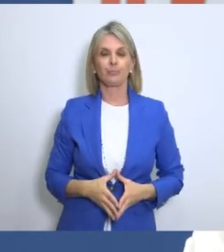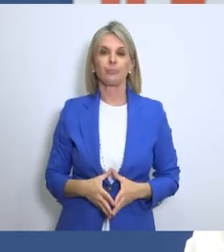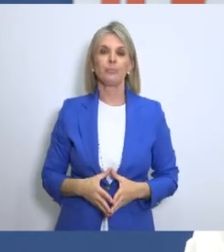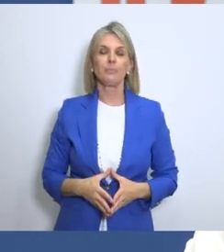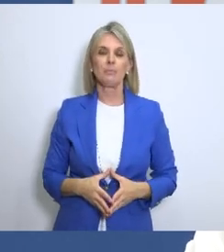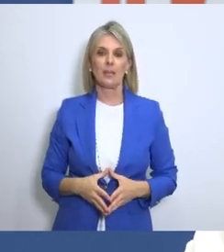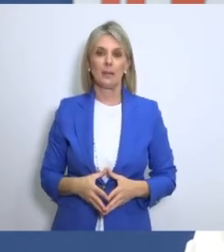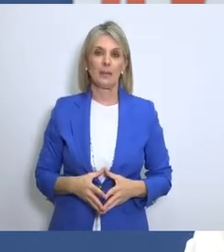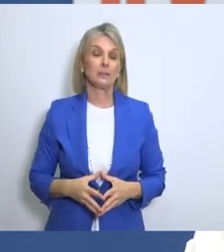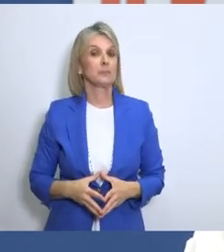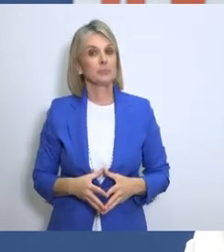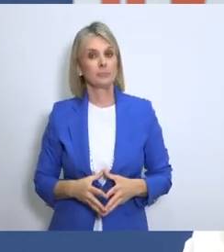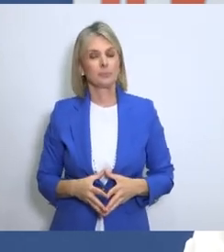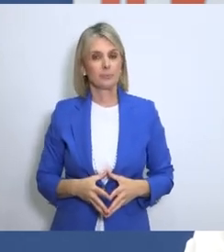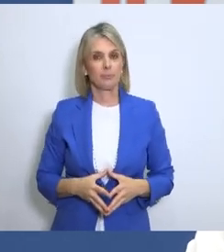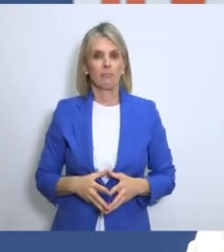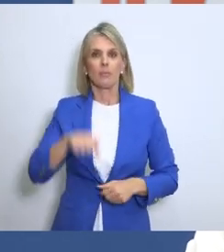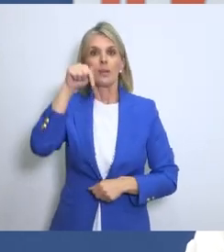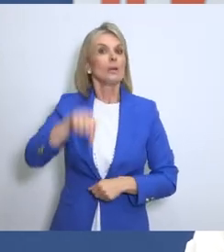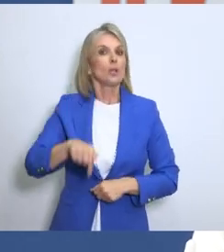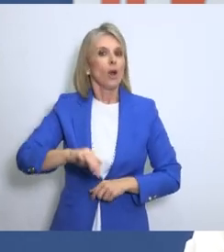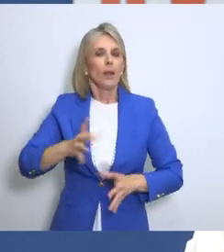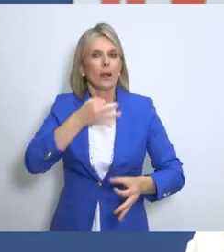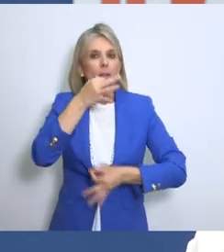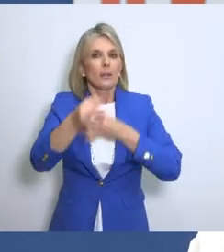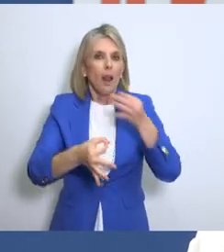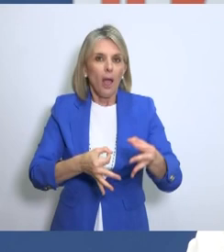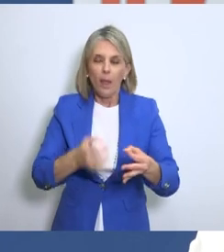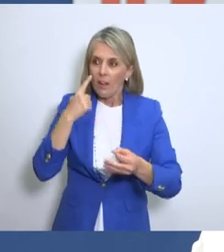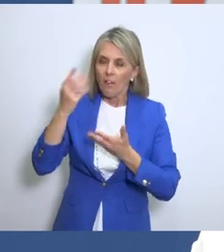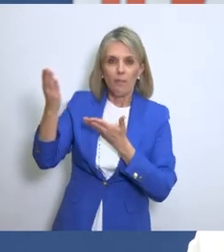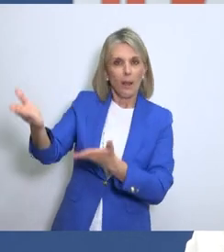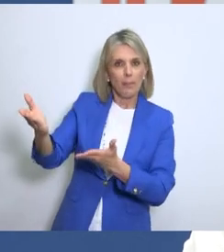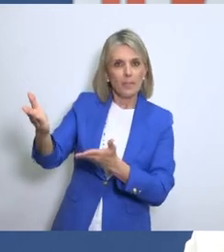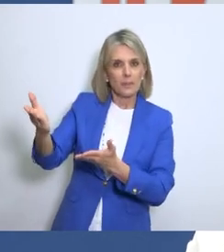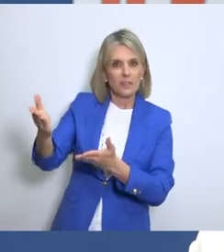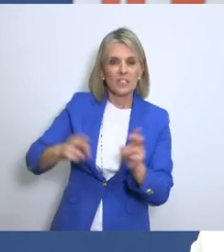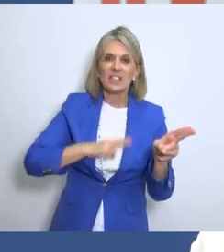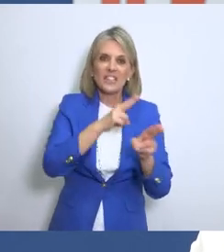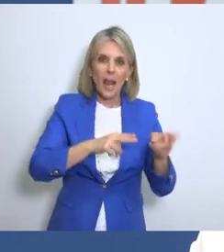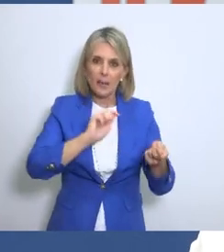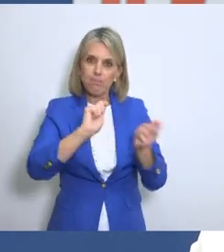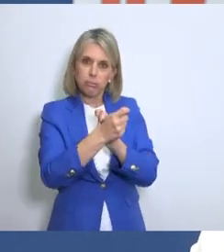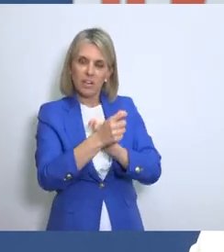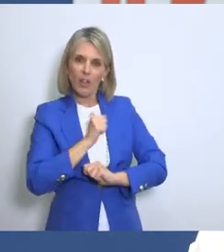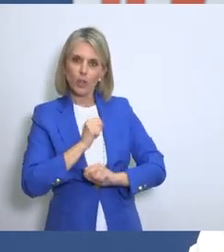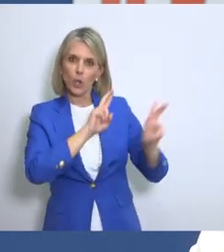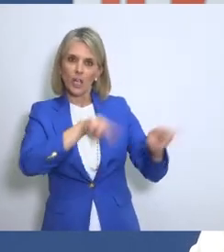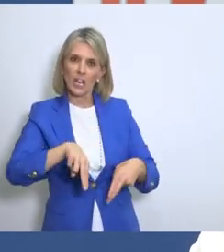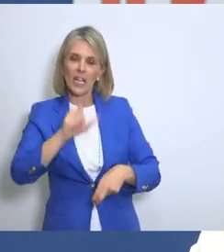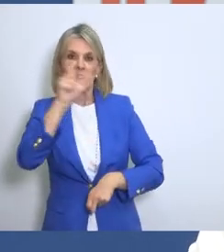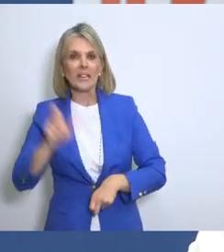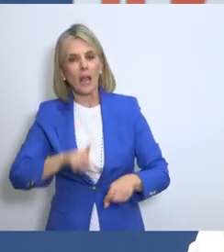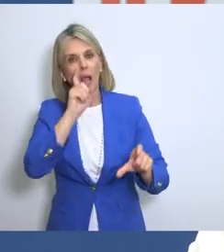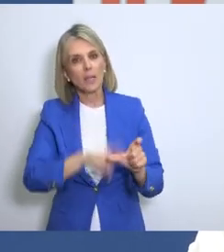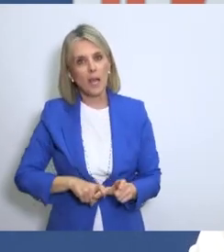Σήμερα, βέβαια, δεν έχει να πει λέξη για την αντιστροφή των ιδιωτικοποιήσεων, ούτε καν για τα τρένα, ούτε καν αυτό. Άλλωστε, στην